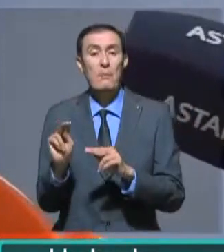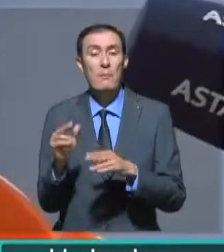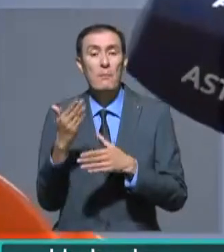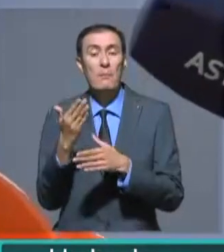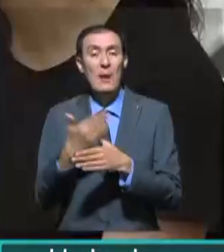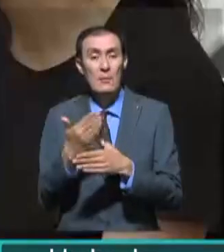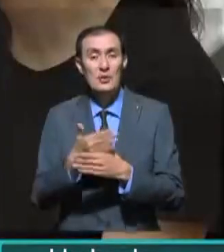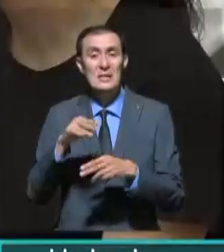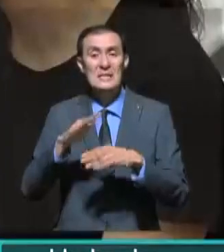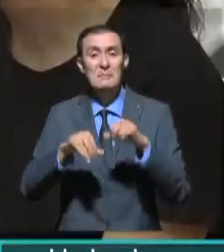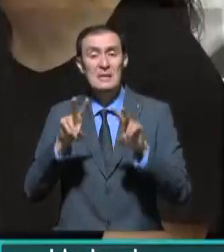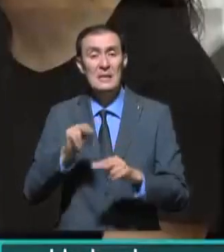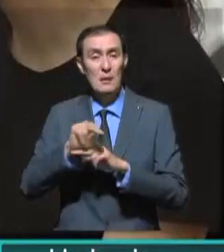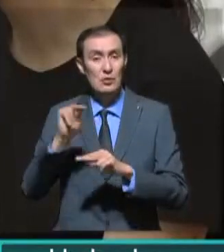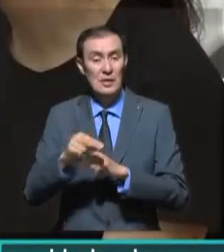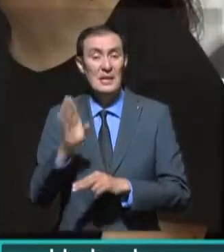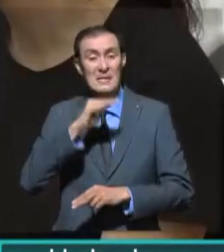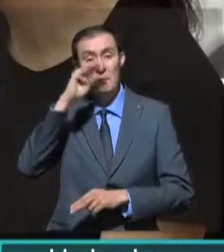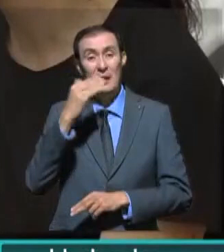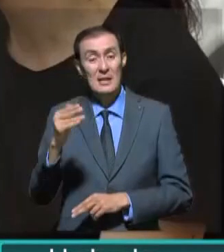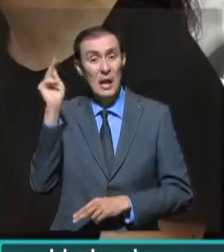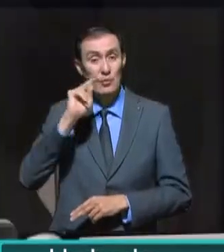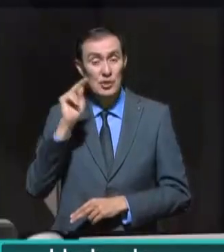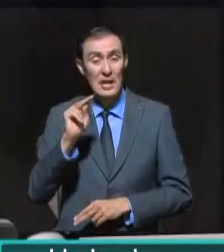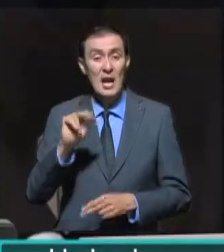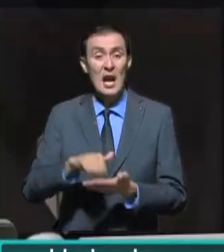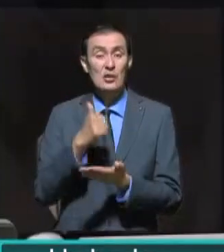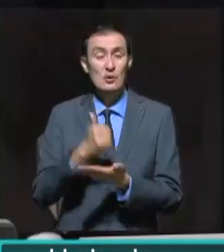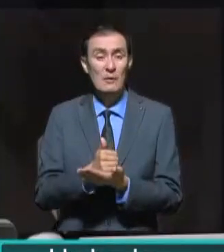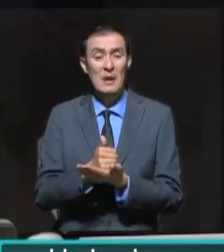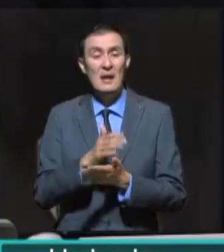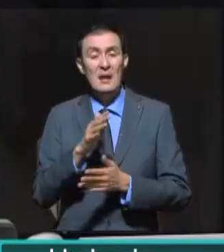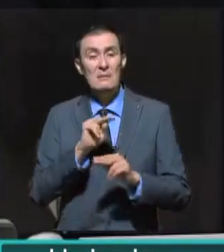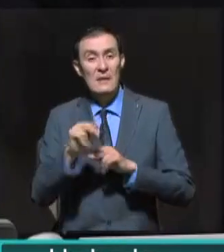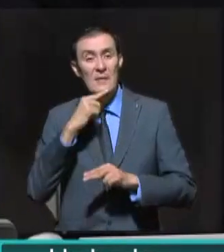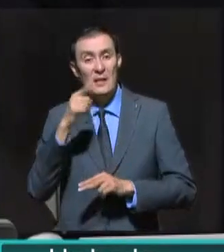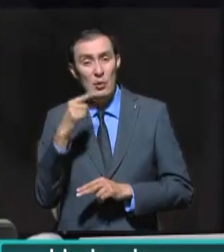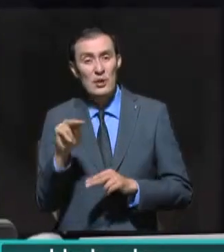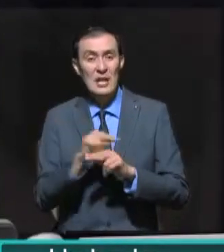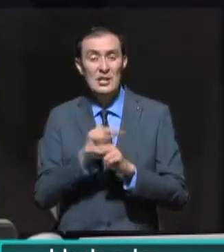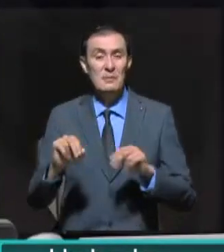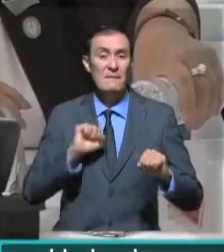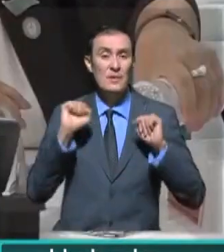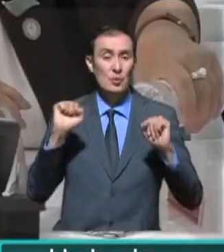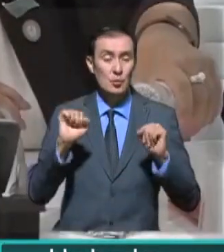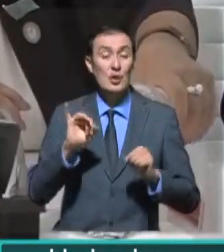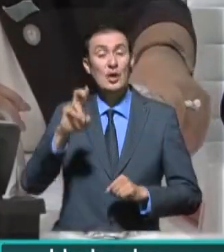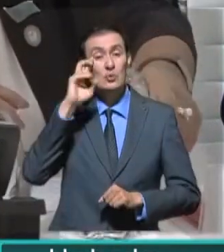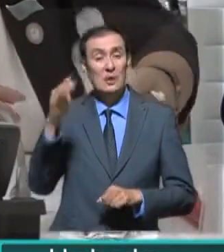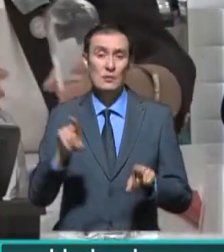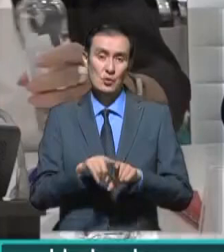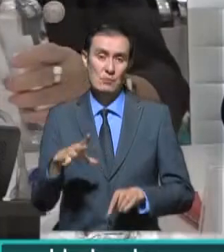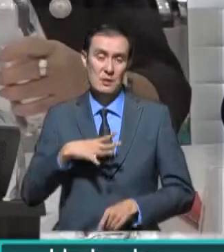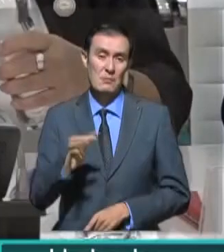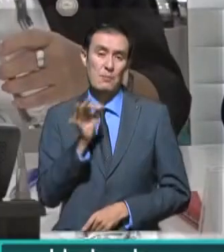получить специализацию. Если бы родители особенных детей обучали основам дефектологии, логопедии, лечебной физкультуры, то и государству была